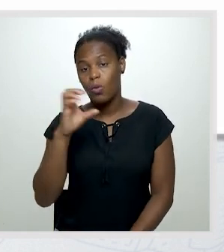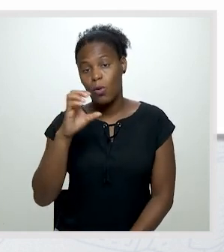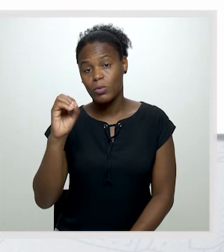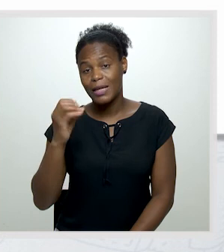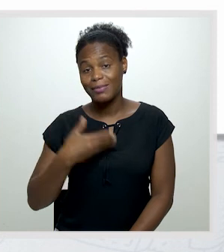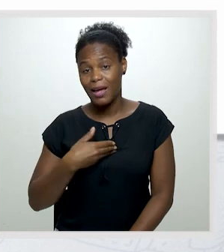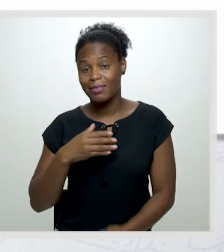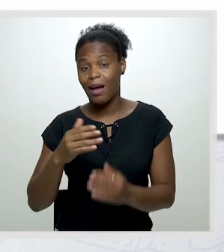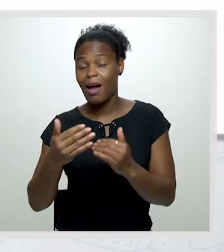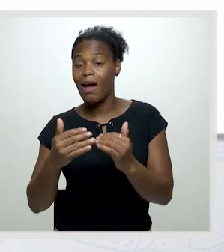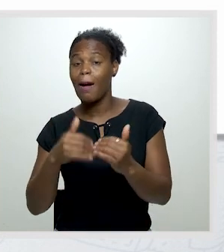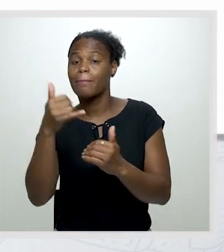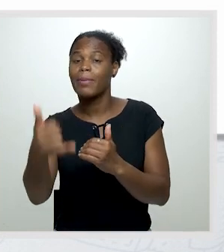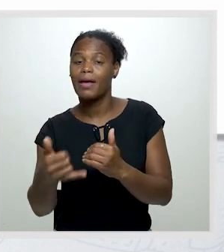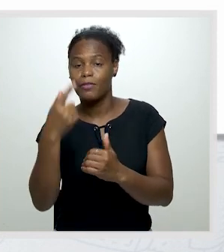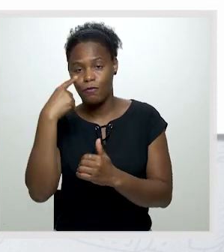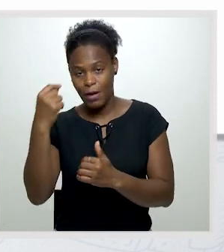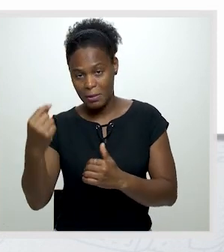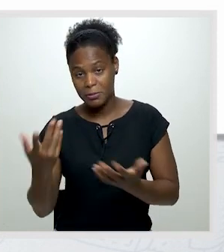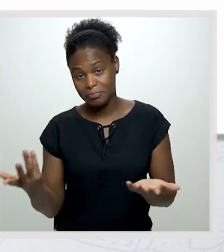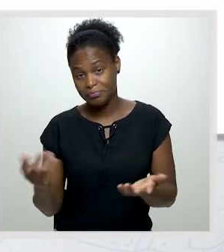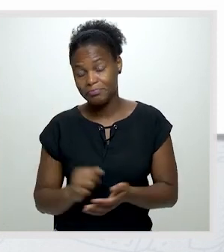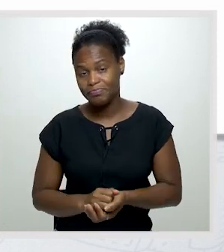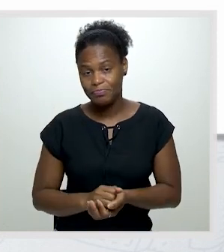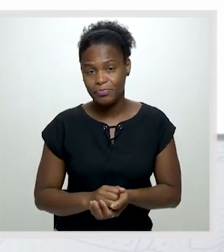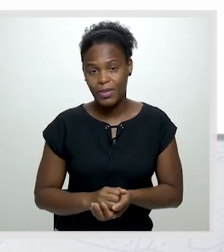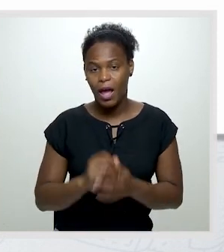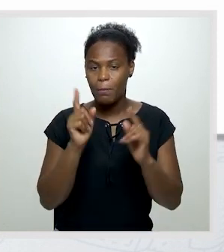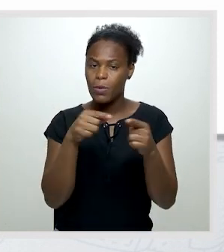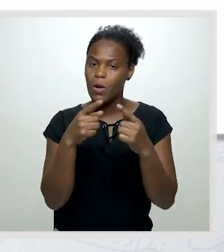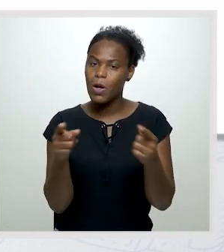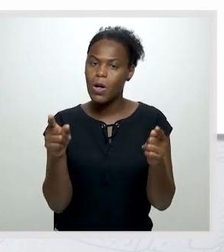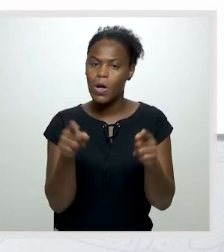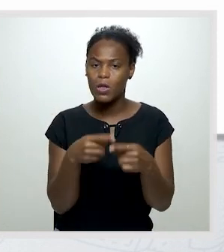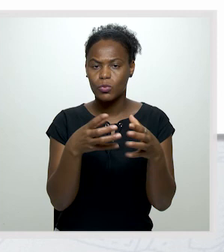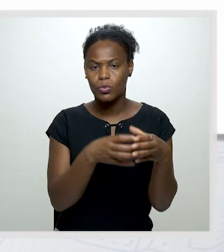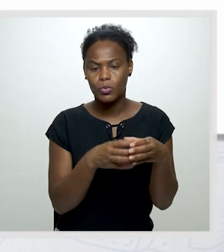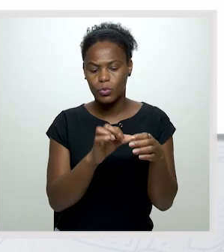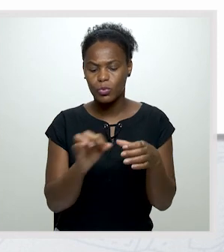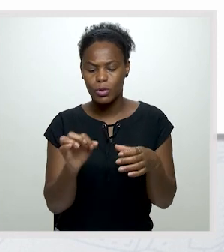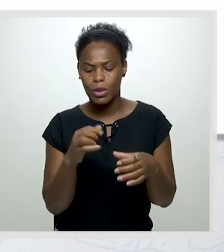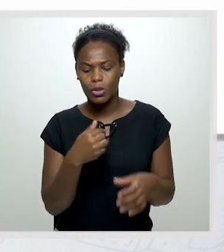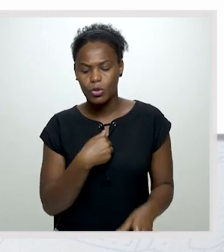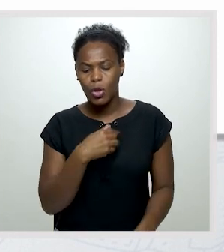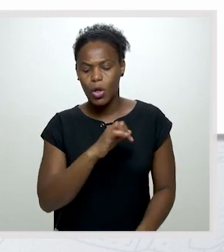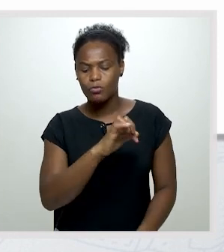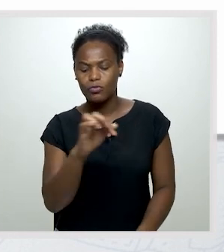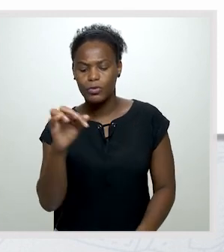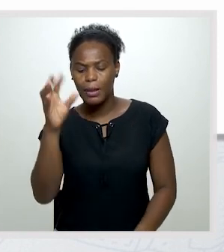placé après le verbe. Les chansons des choristes, je les ai